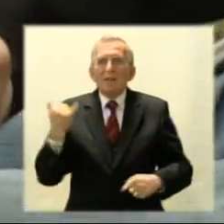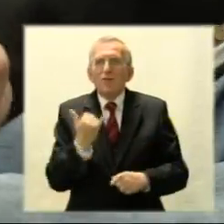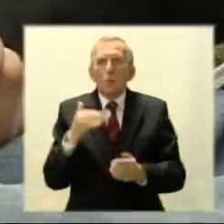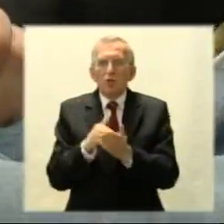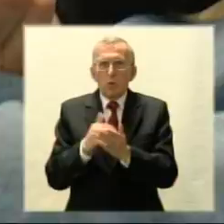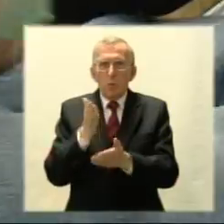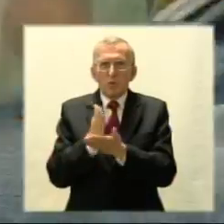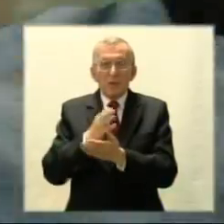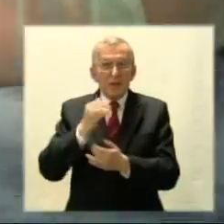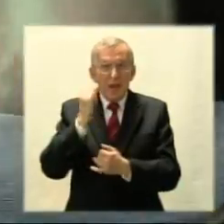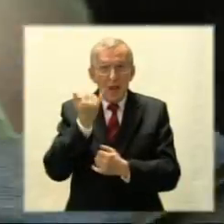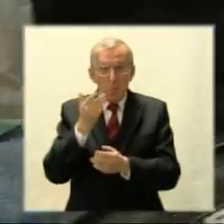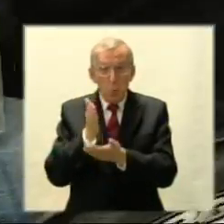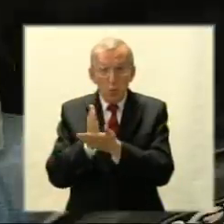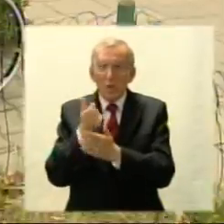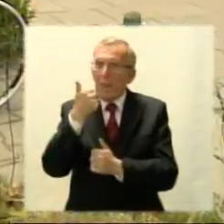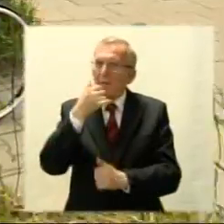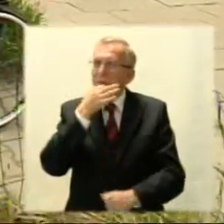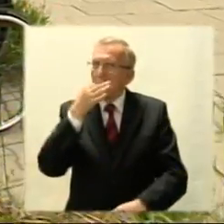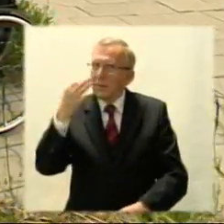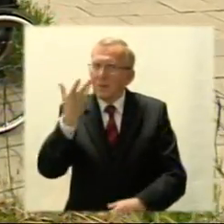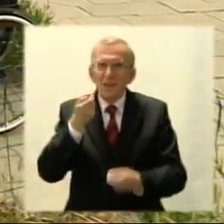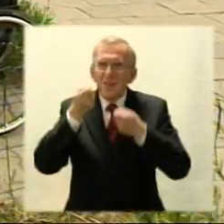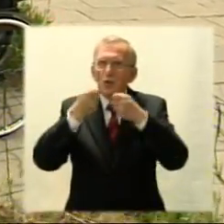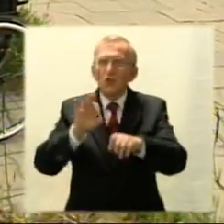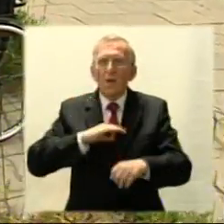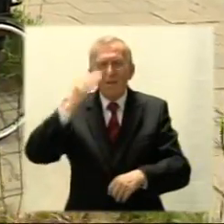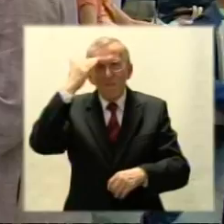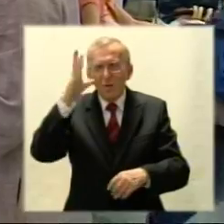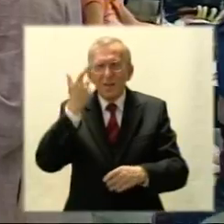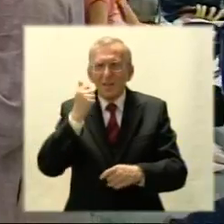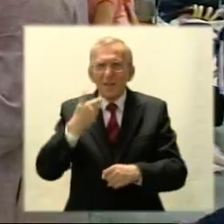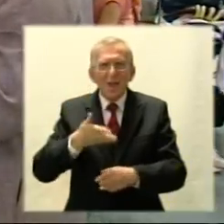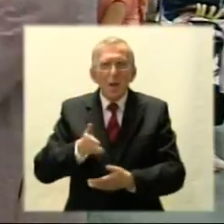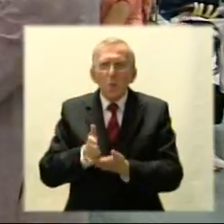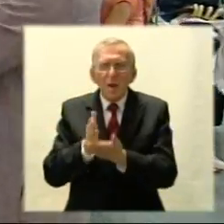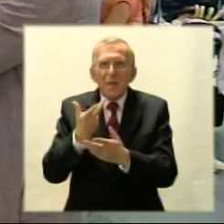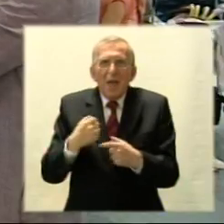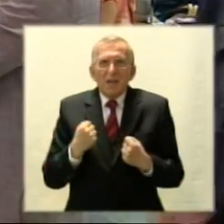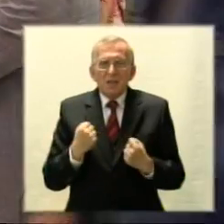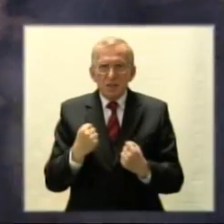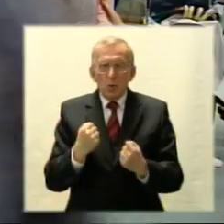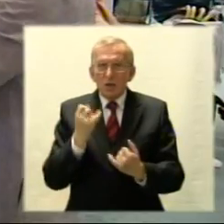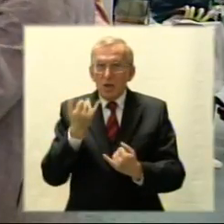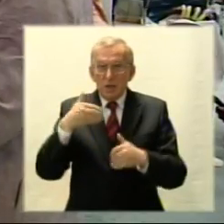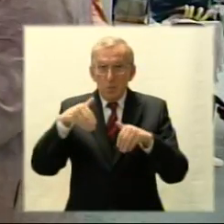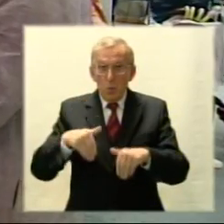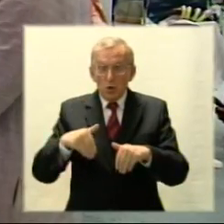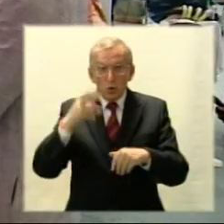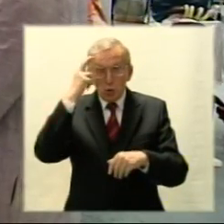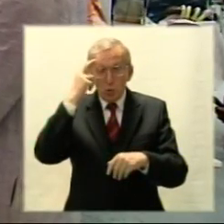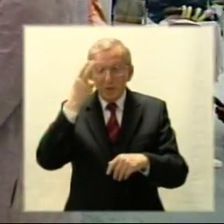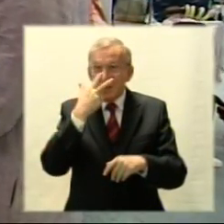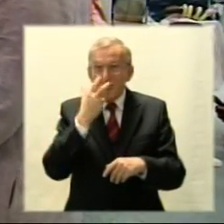pomocy zanim pomożesz Zapytaj Nie narzucaj swojej woli nie wycz na jeśli nie możesz zrozumieć